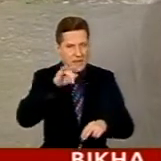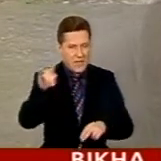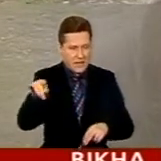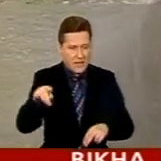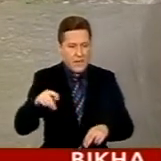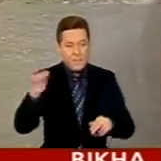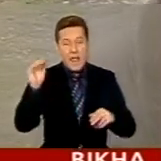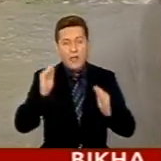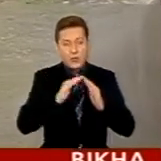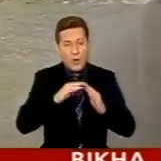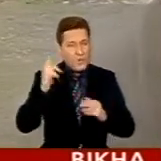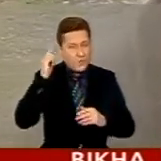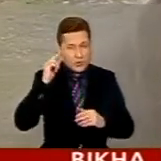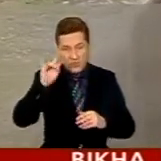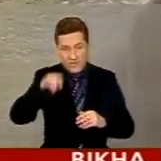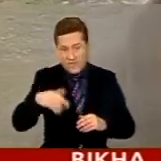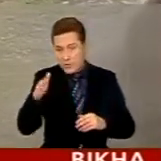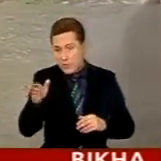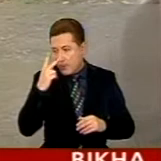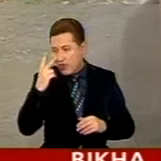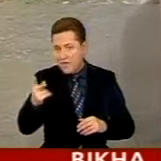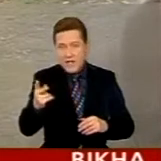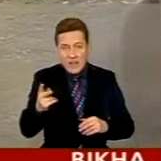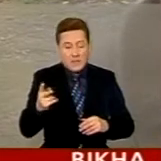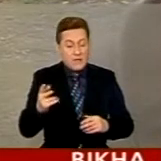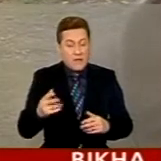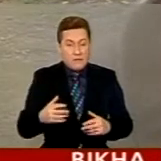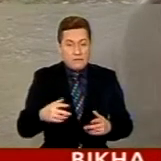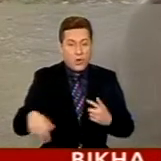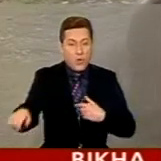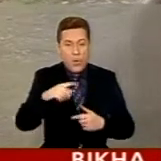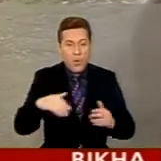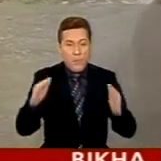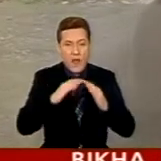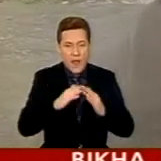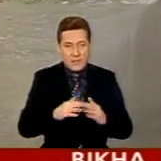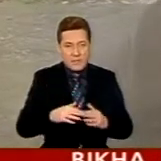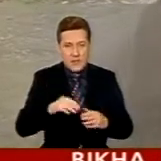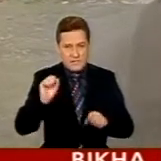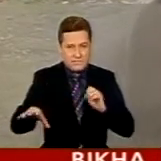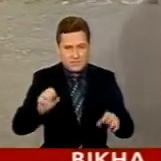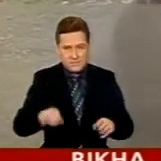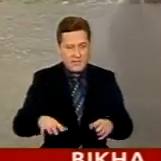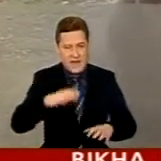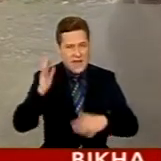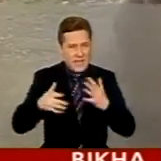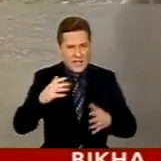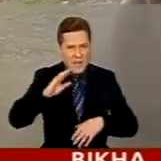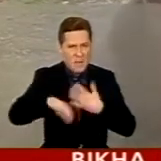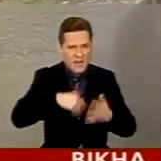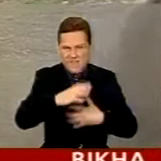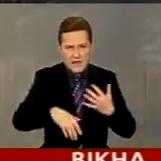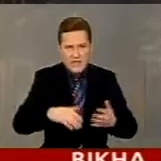відкрила вікно, подивилася, все, кругом хата під бляху, все кругом летіло, перевертало, нас там